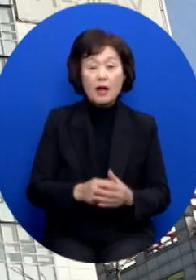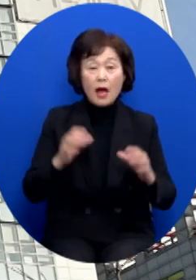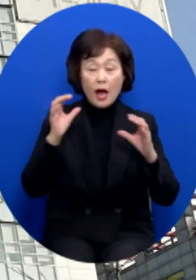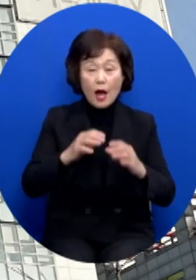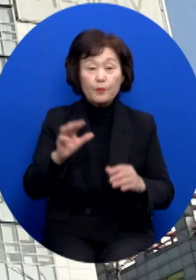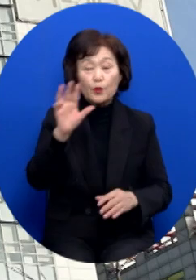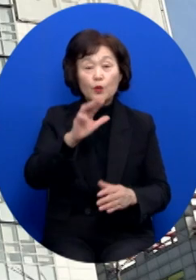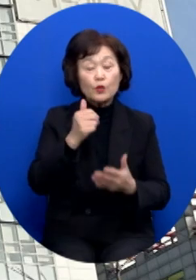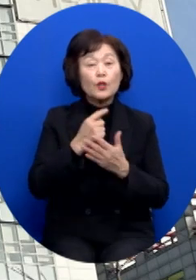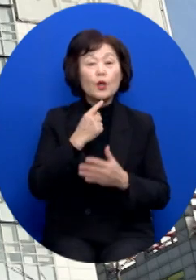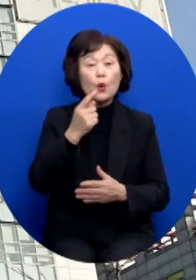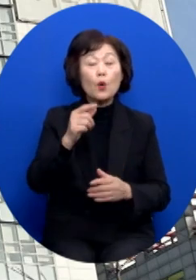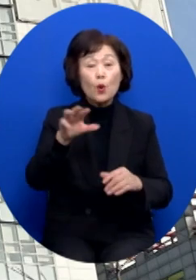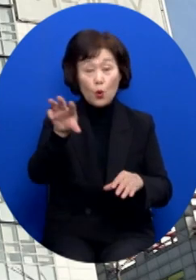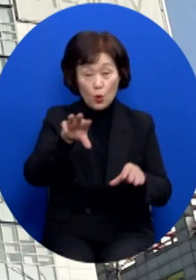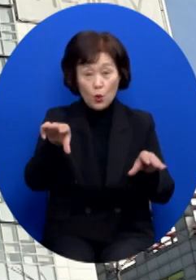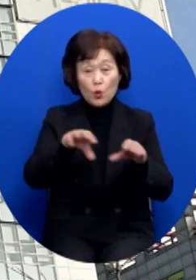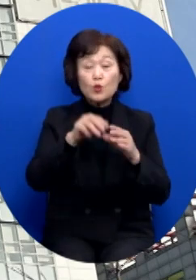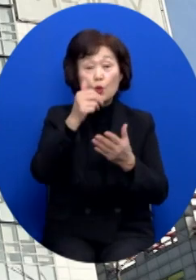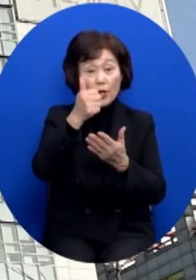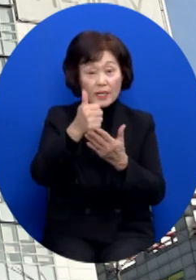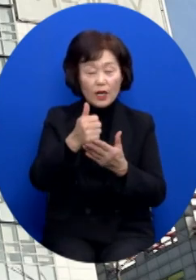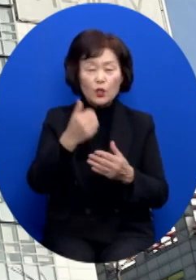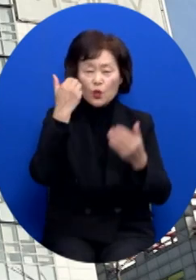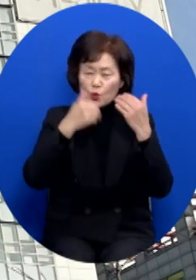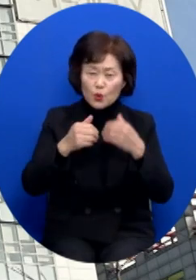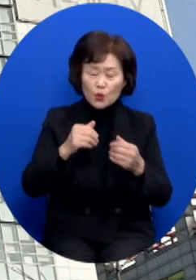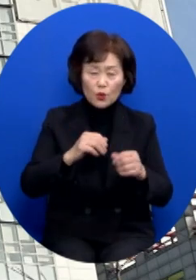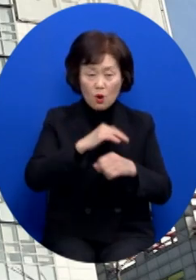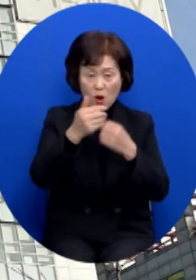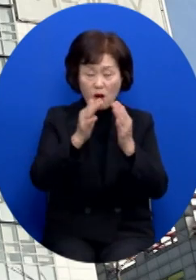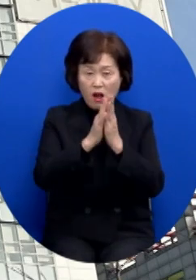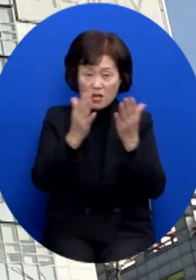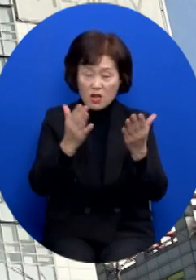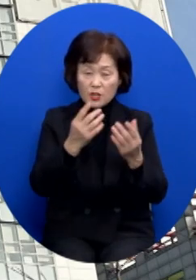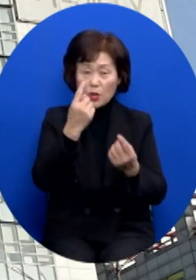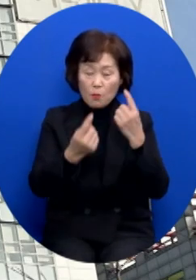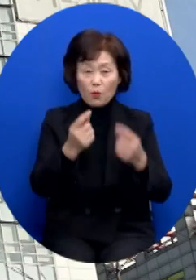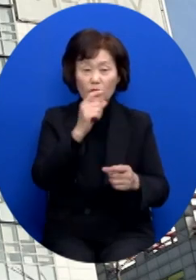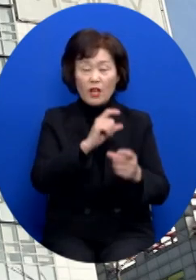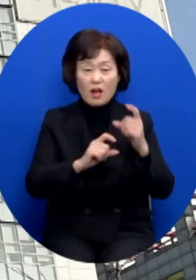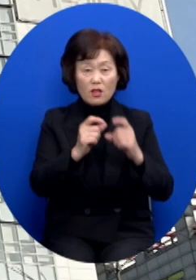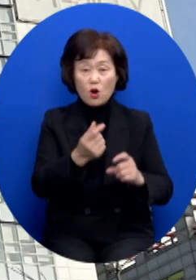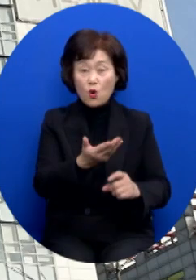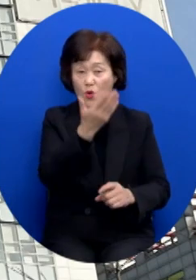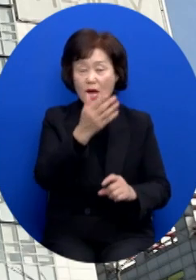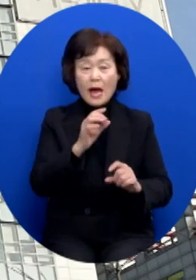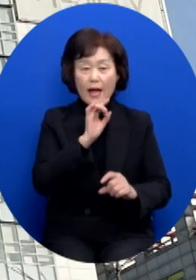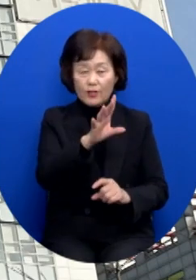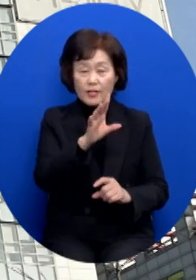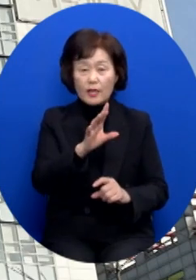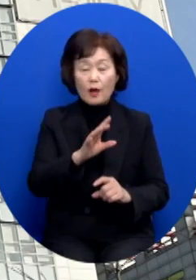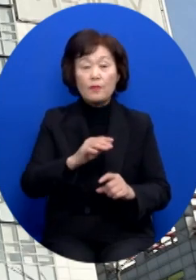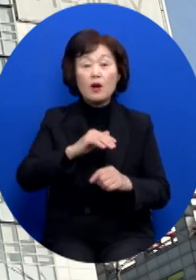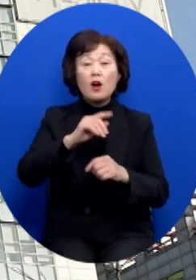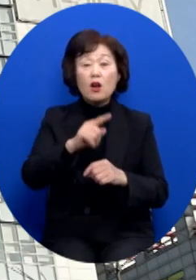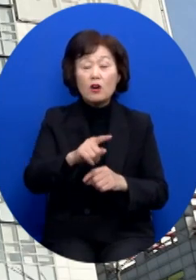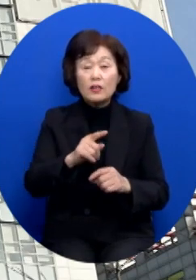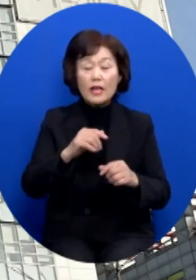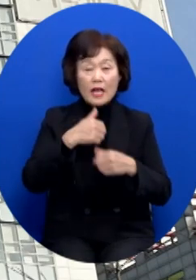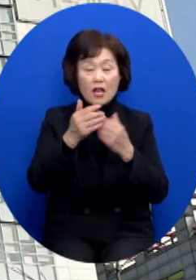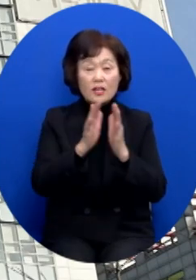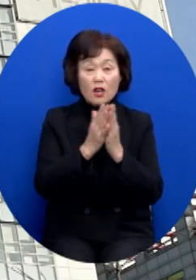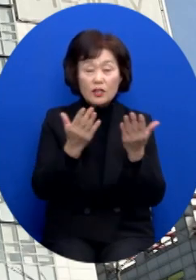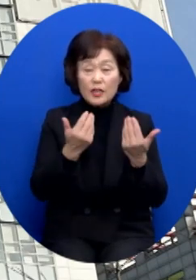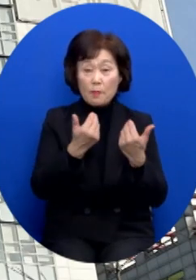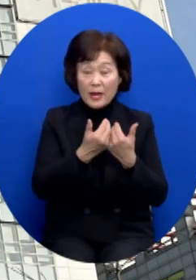합동총회 오정호 총회장은 그 누구도 성경의 권위에 올라설 수 없다며 성경에 위배되는 사안을 인정하는 것은